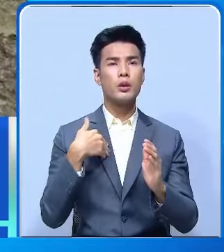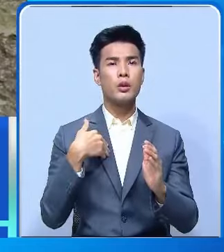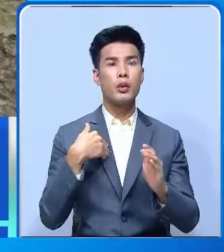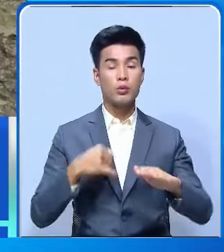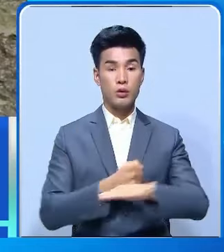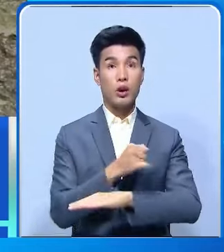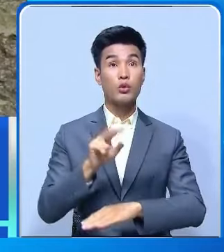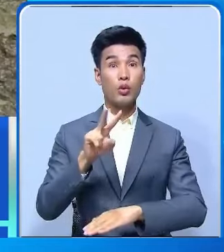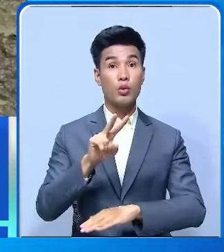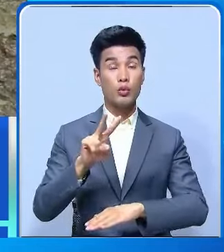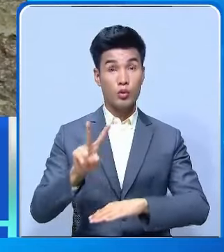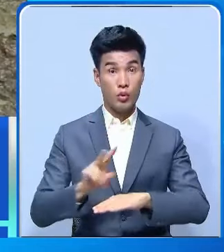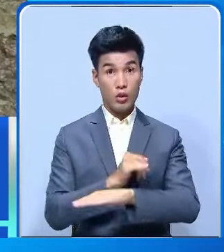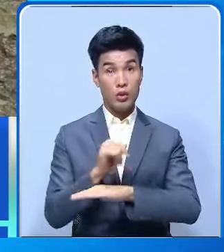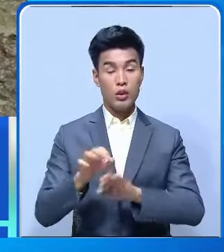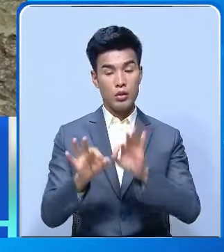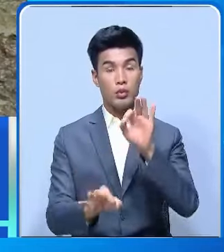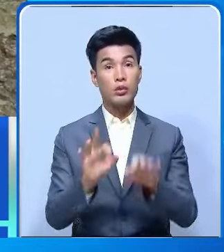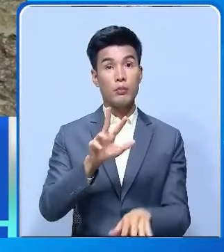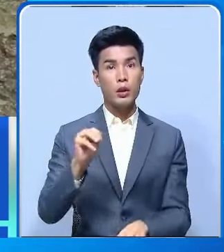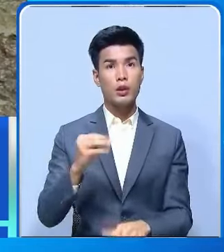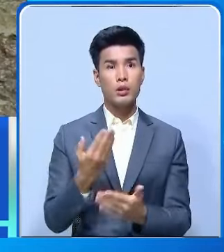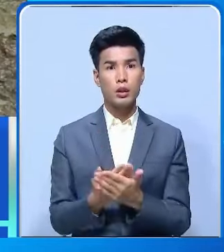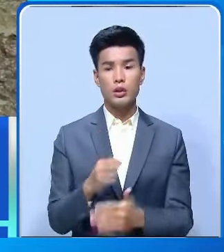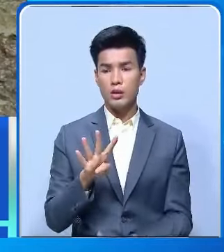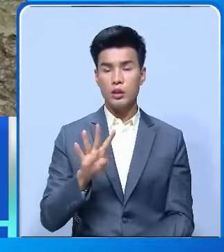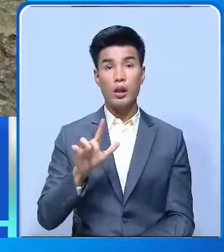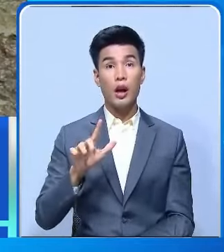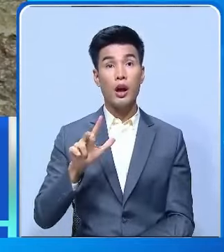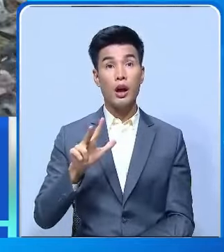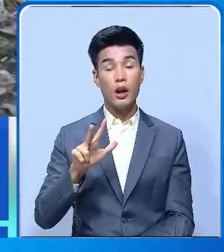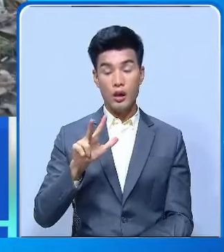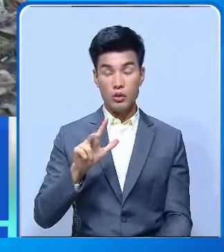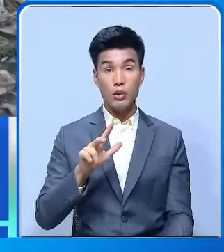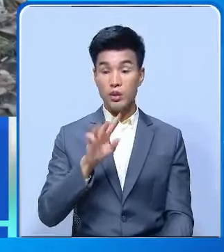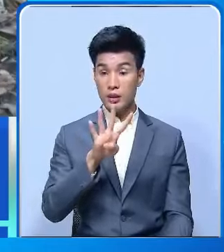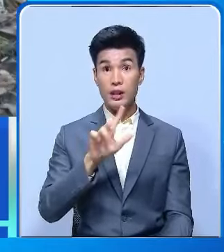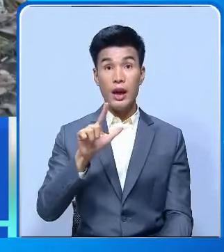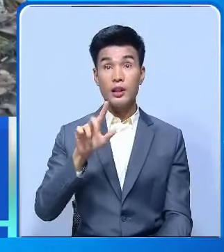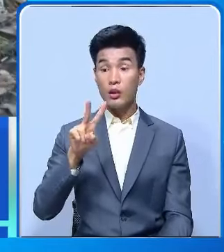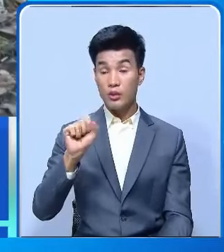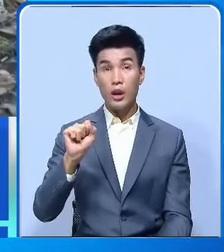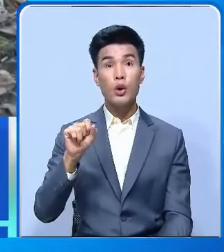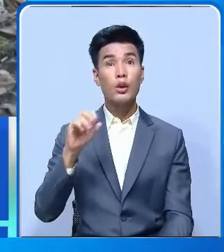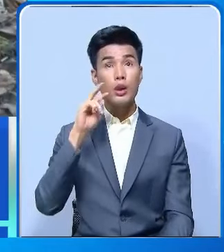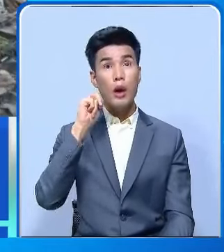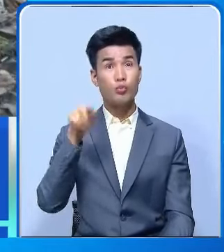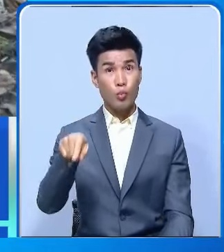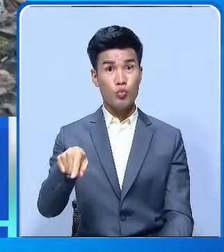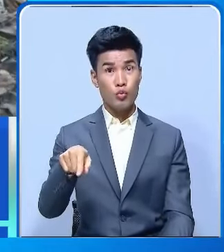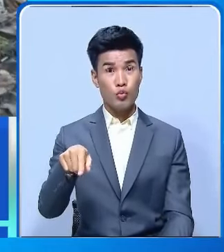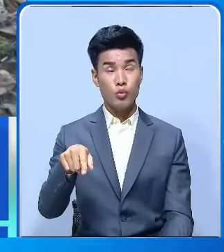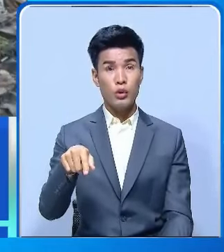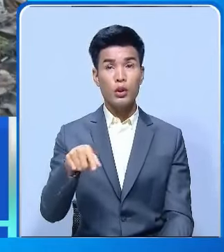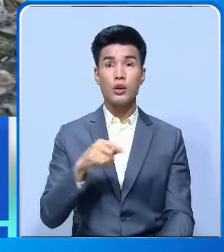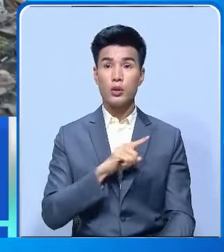ไร่น้ำลึก3เมตรนายธงชัยบอกว่าเงินสด4ล้าน2แสนบาทที่อยู่ในลังกระดาษเนี่ยมันจมไปแล้วจมอยู่ในสระน้ำนี่แหละเจ้าหน้าที่ก็ช่